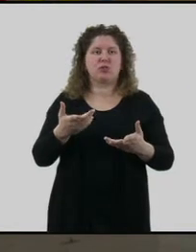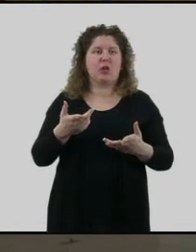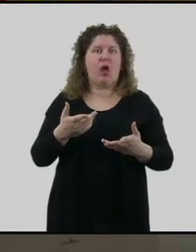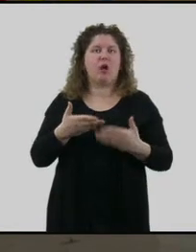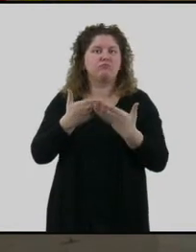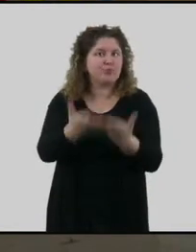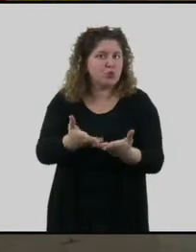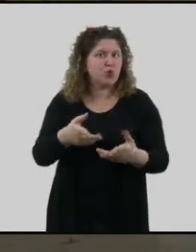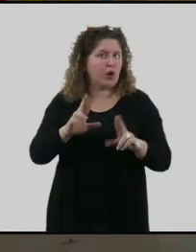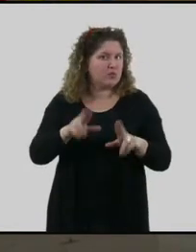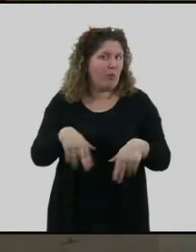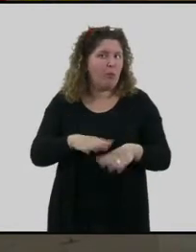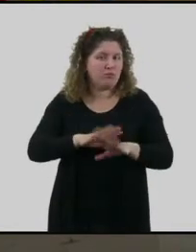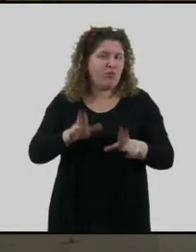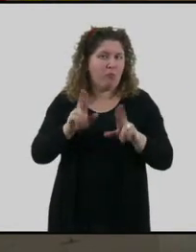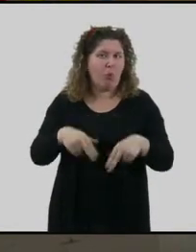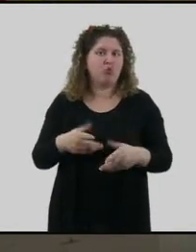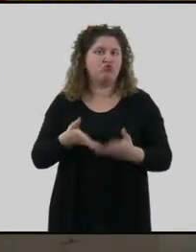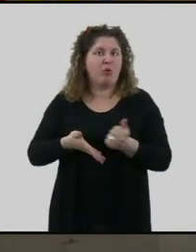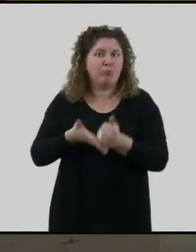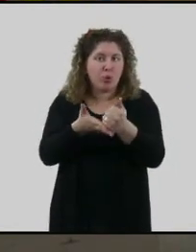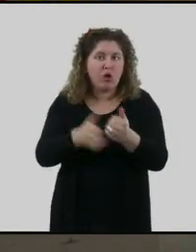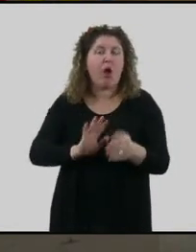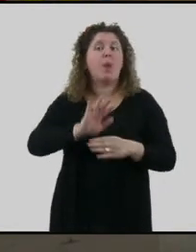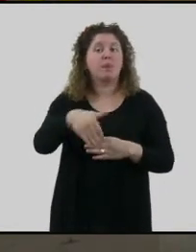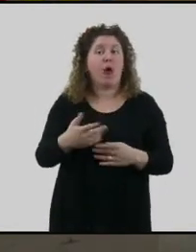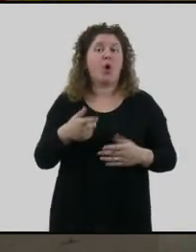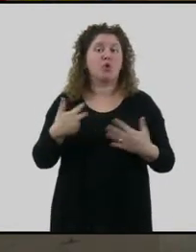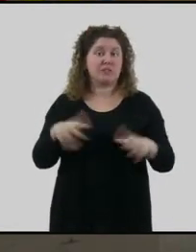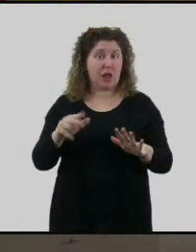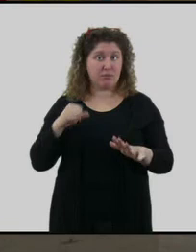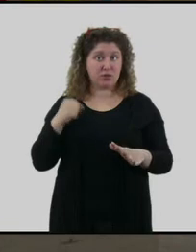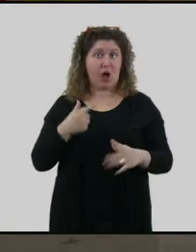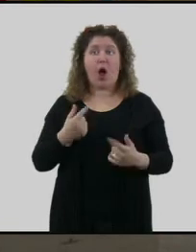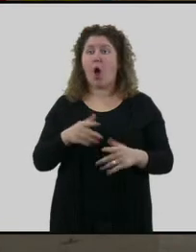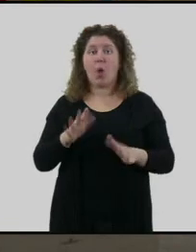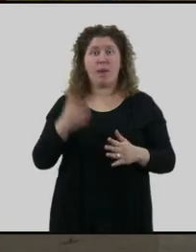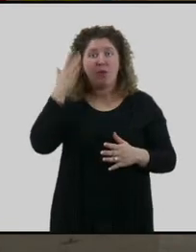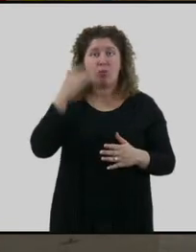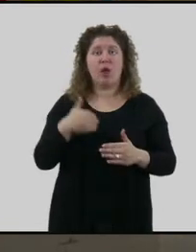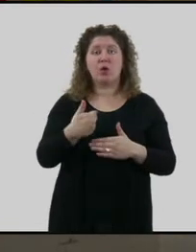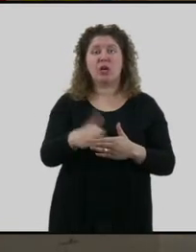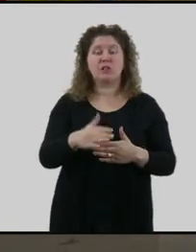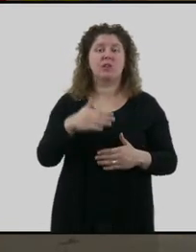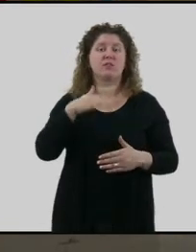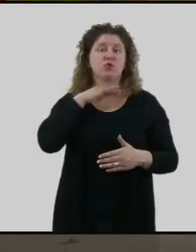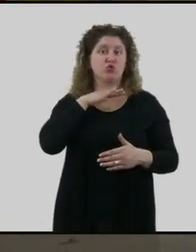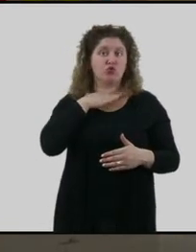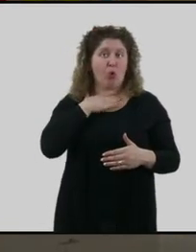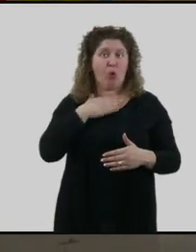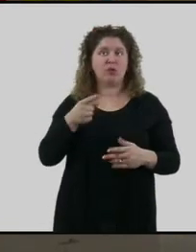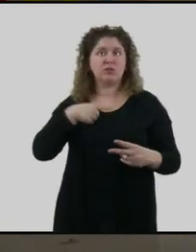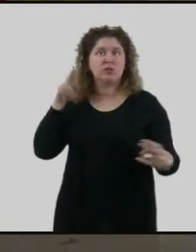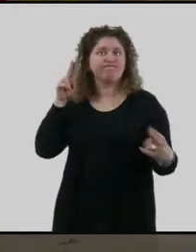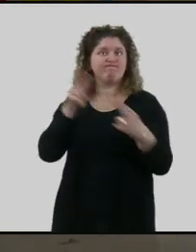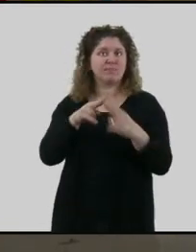sva moguća podrška, međutim, nakon 18. godine, ukoliko nema namjeru nastavka obrazovanja, dijete u biti se susreće